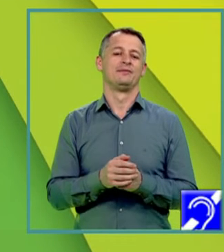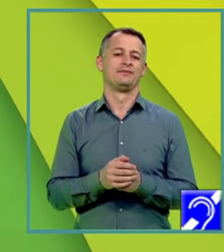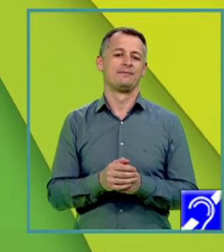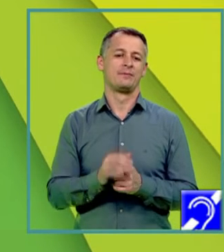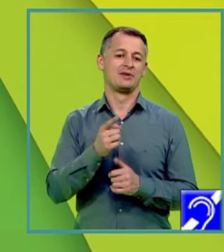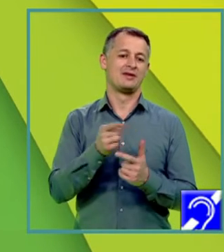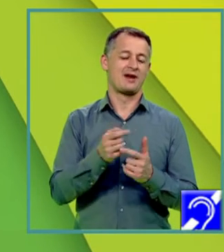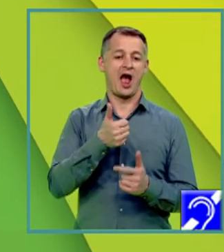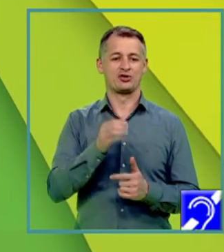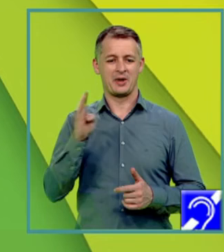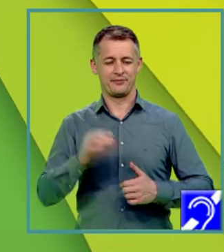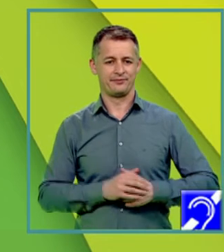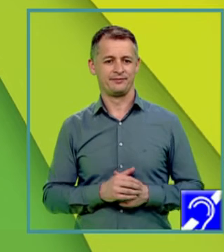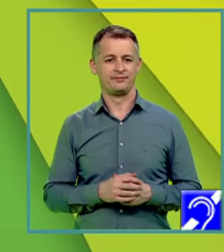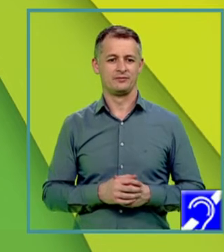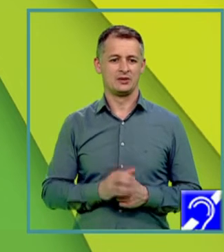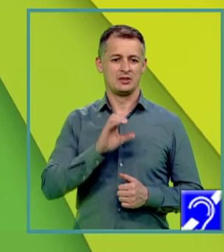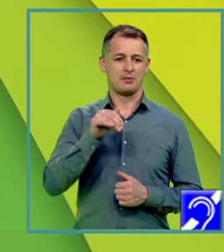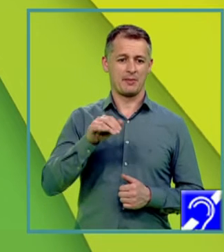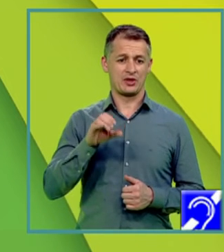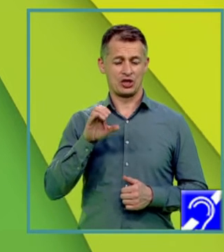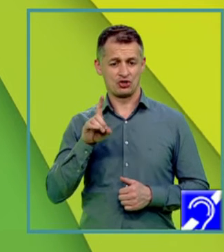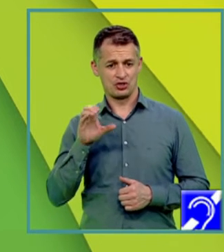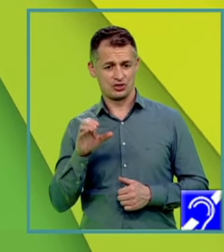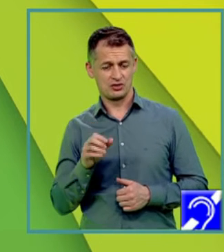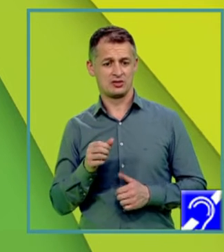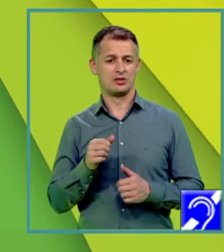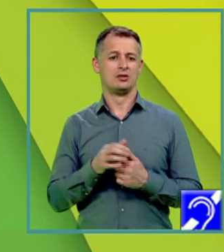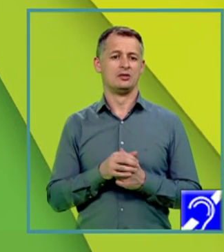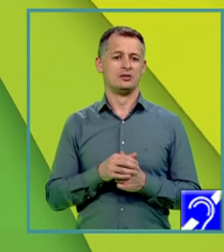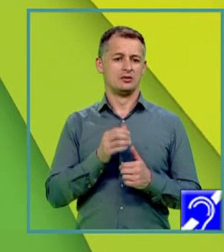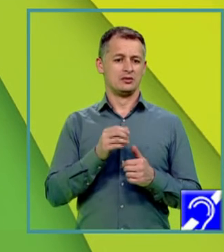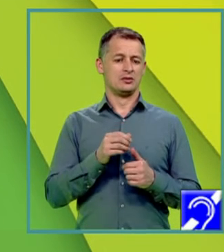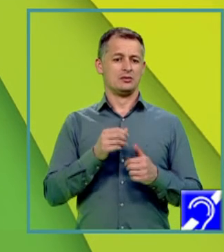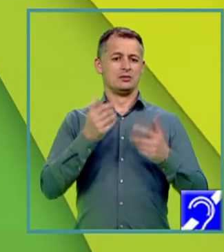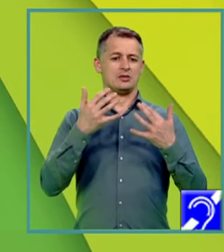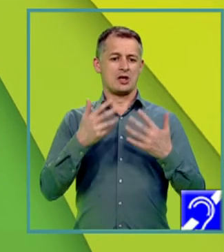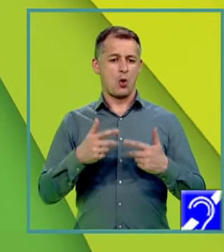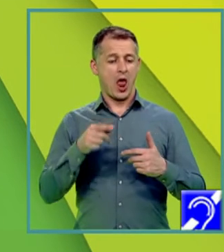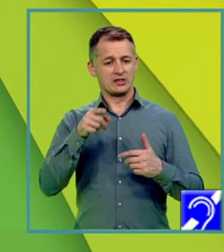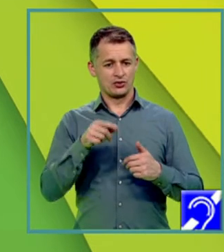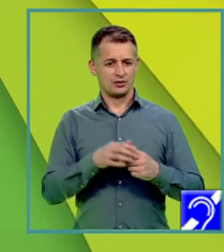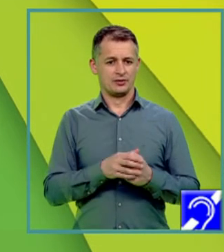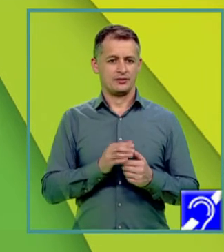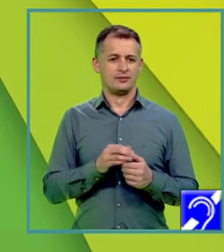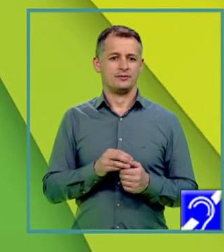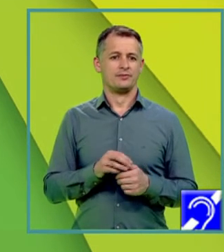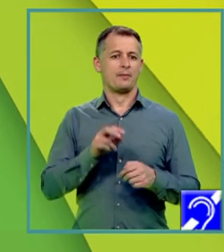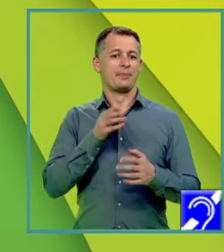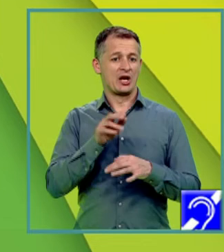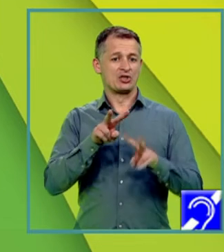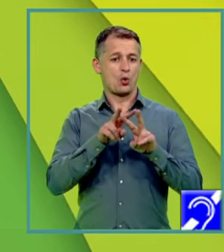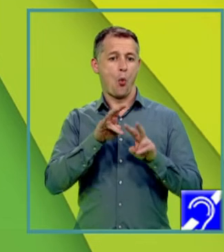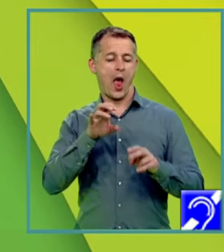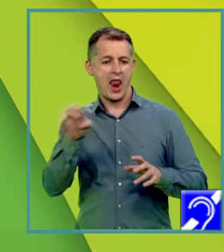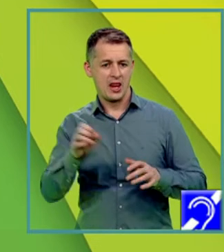a și b c m m d c dintre a și b se calculează aici în această zonă prin acest duel la